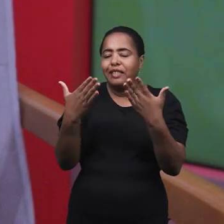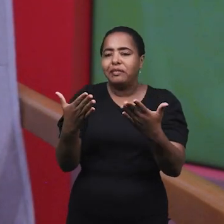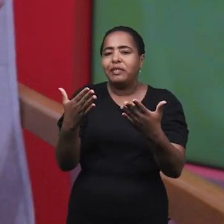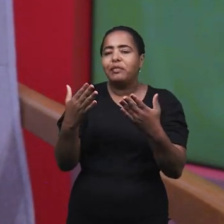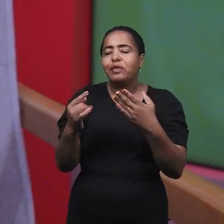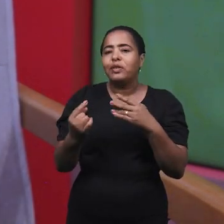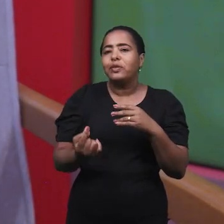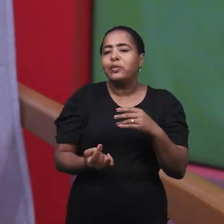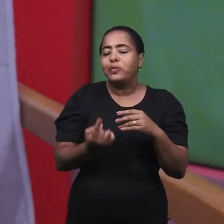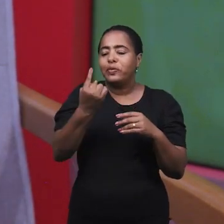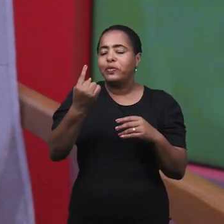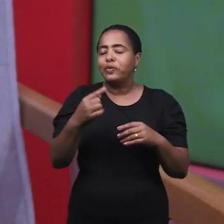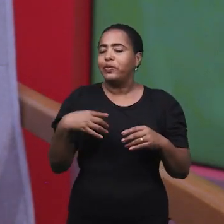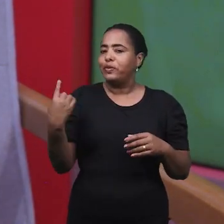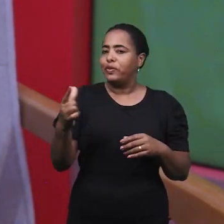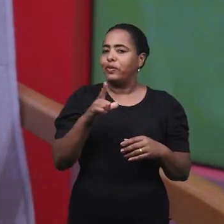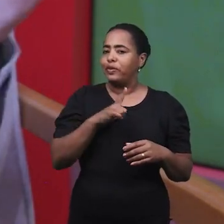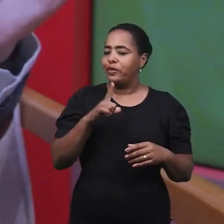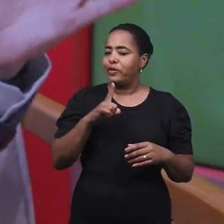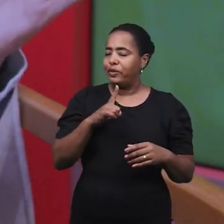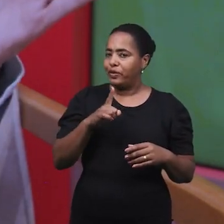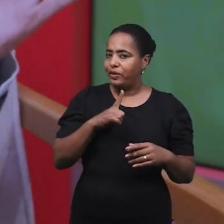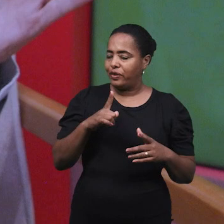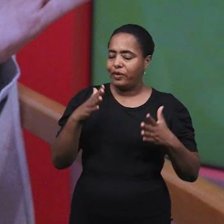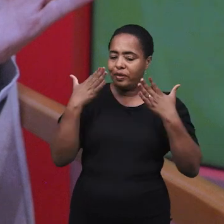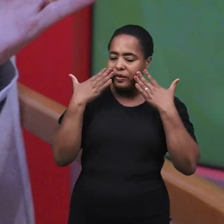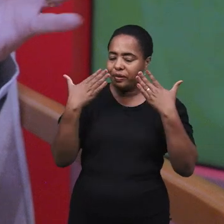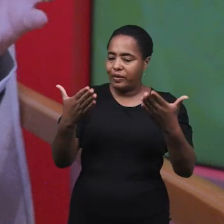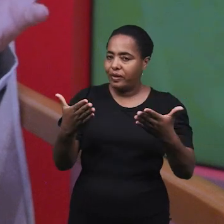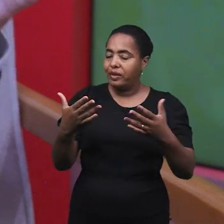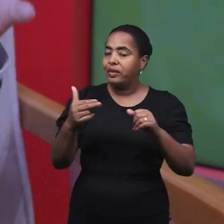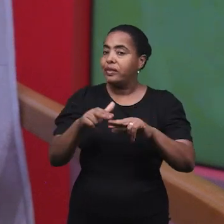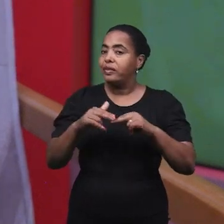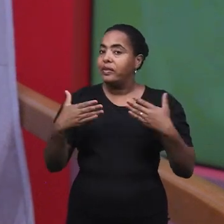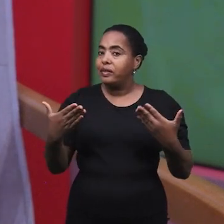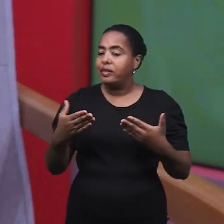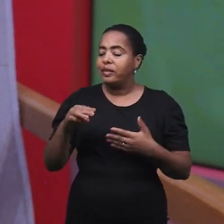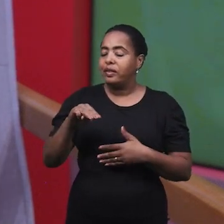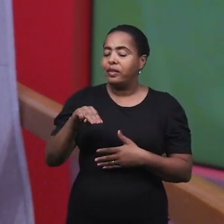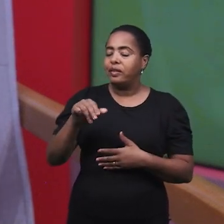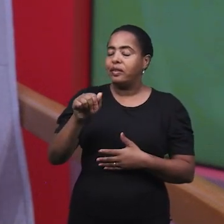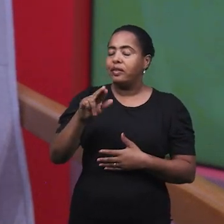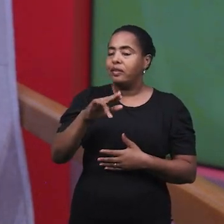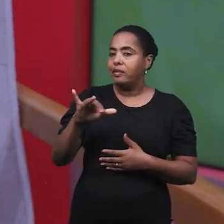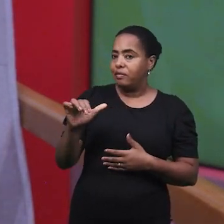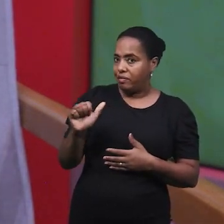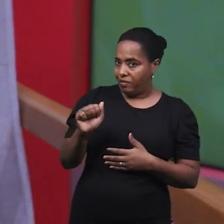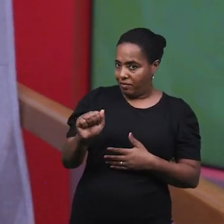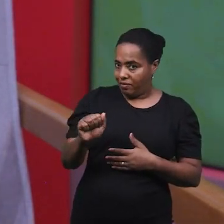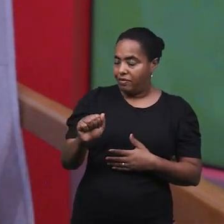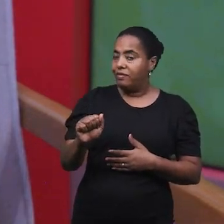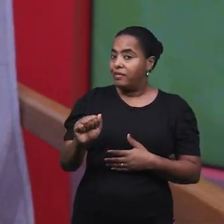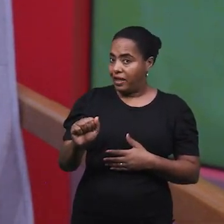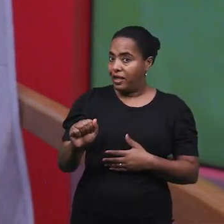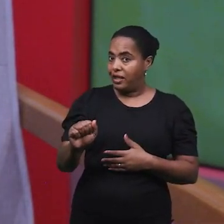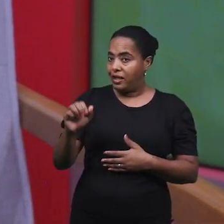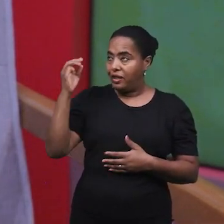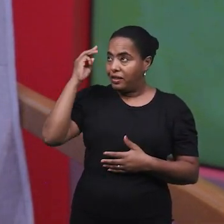avons présenté ici. Parce que Marie, donc elle est allée au troisième jour,